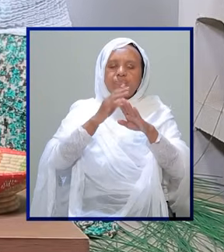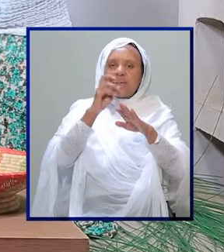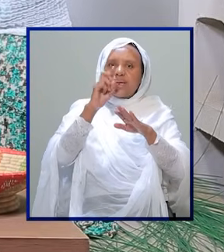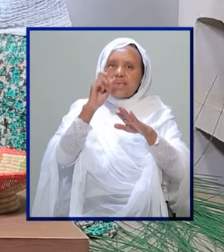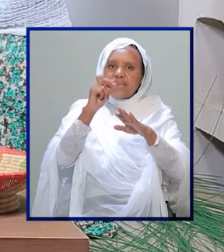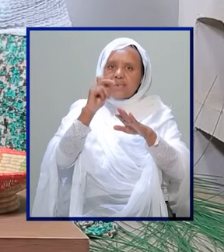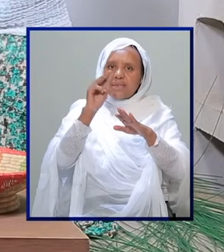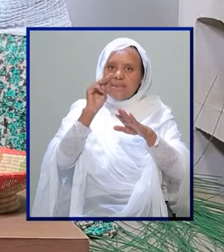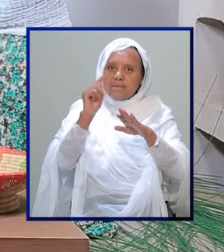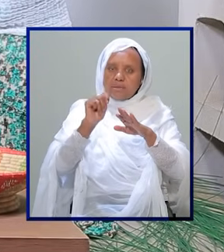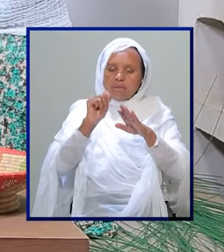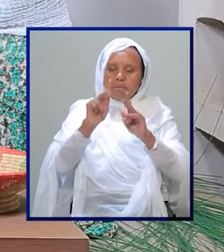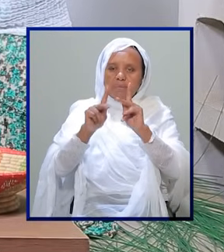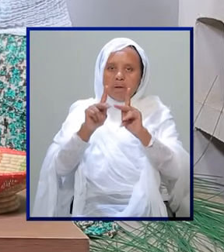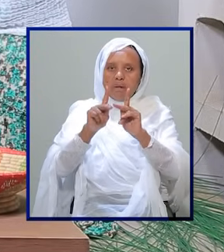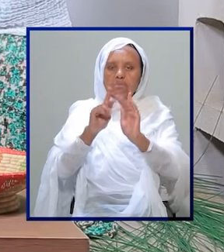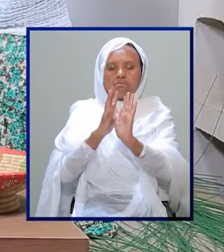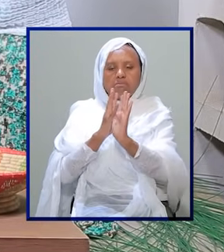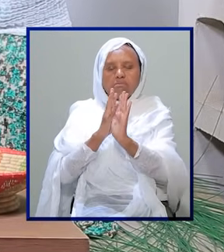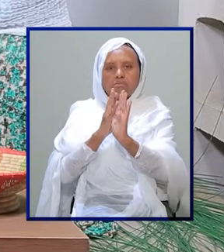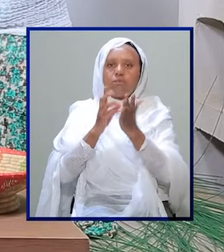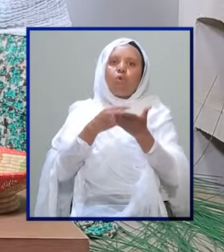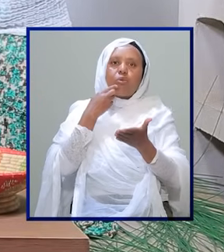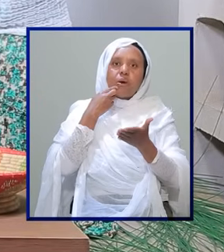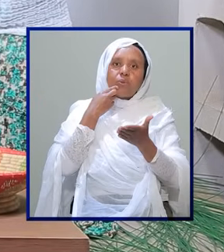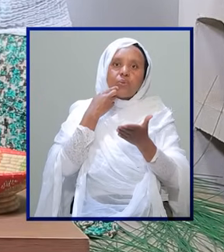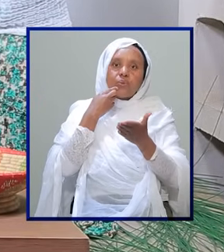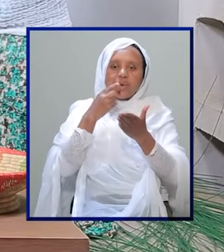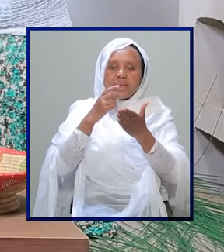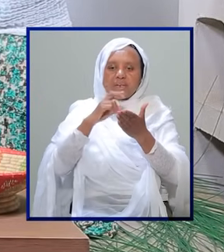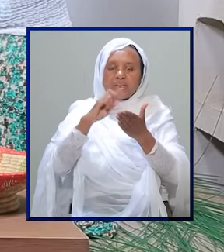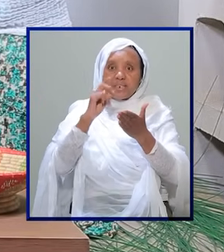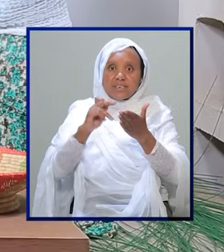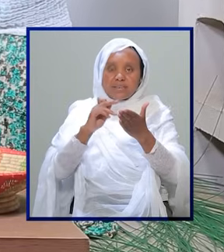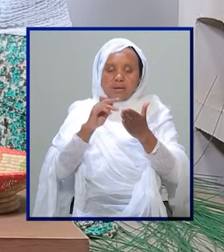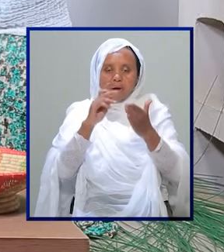ጋ ምእመናን በተራ ይቆርባሉ ማለት ነው። ስለዚህ ቅድስት ጋ ለመቁረብ